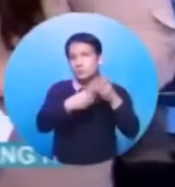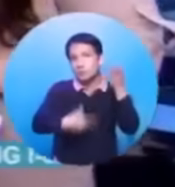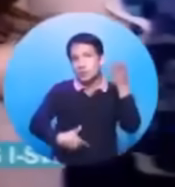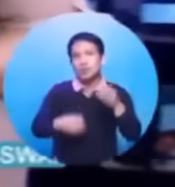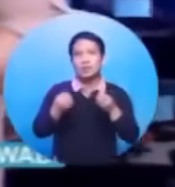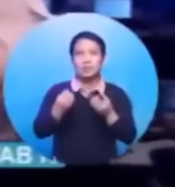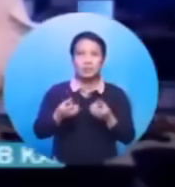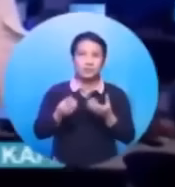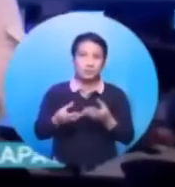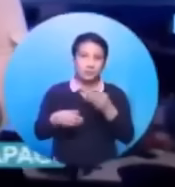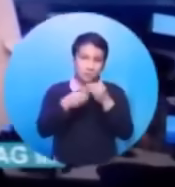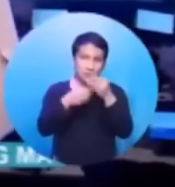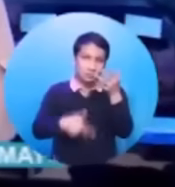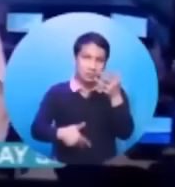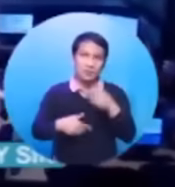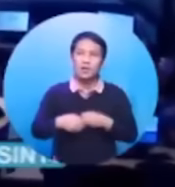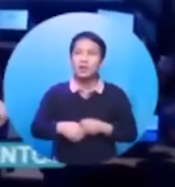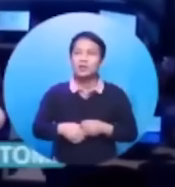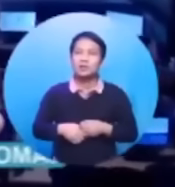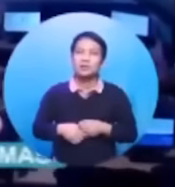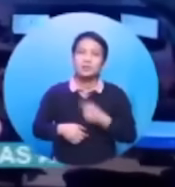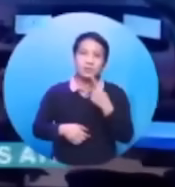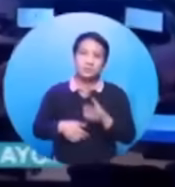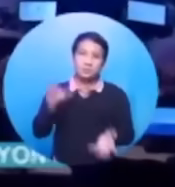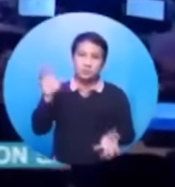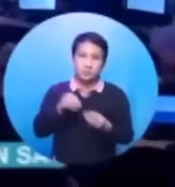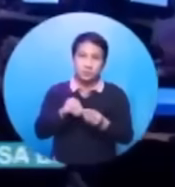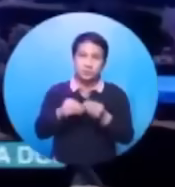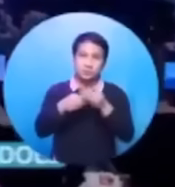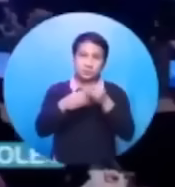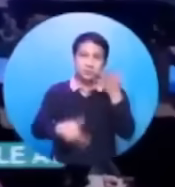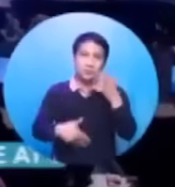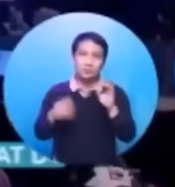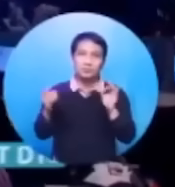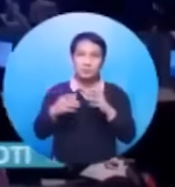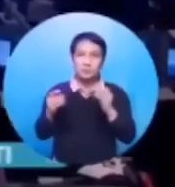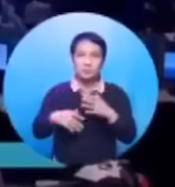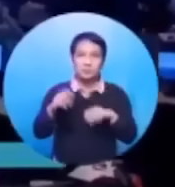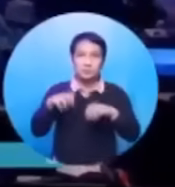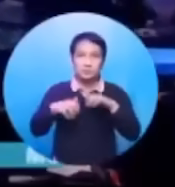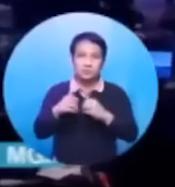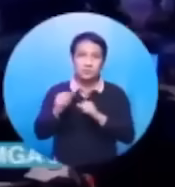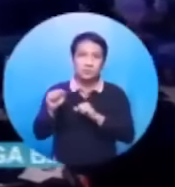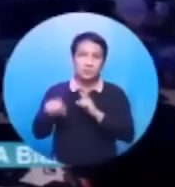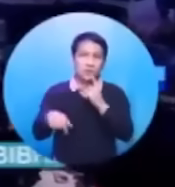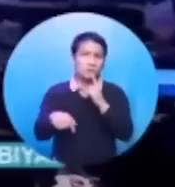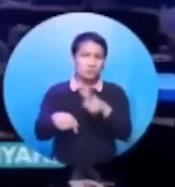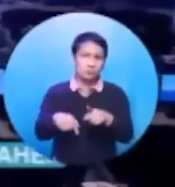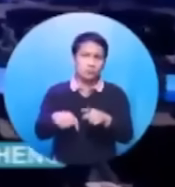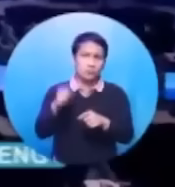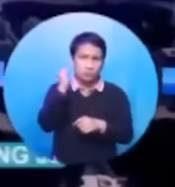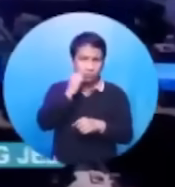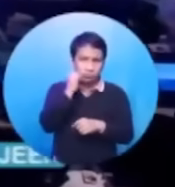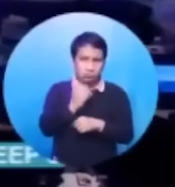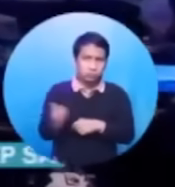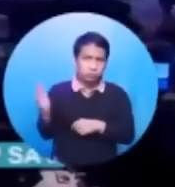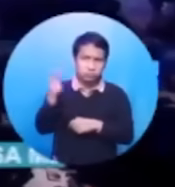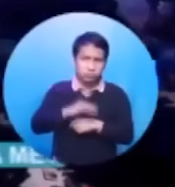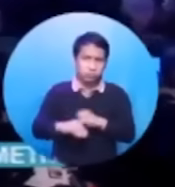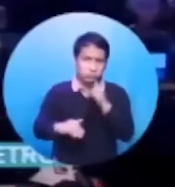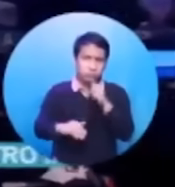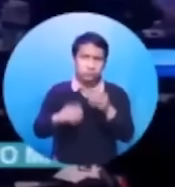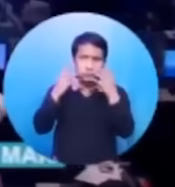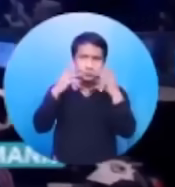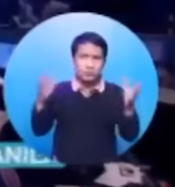Rafi. Sobrang dami po nila. At yun nga ang round up ng mga comment ng ating mga keyboard warrior na talaga namang everyday nang gagalaiti